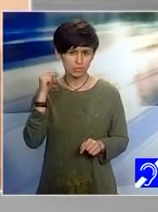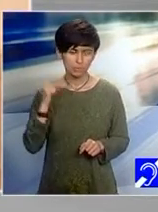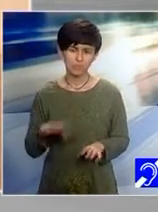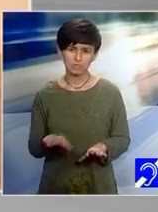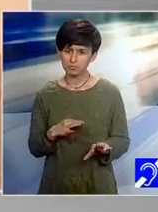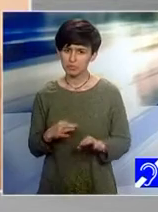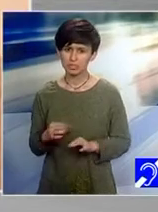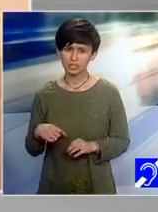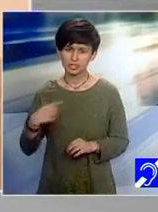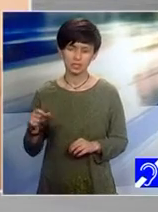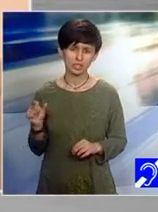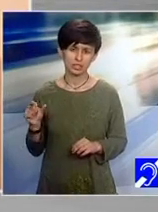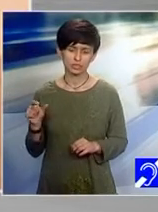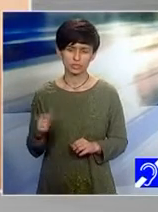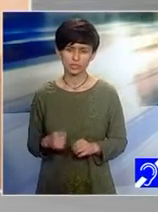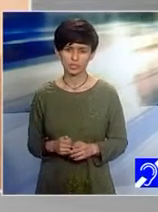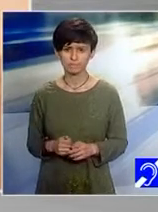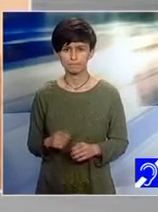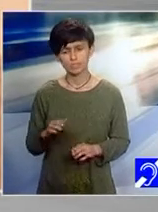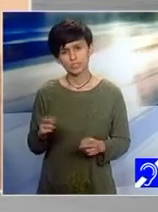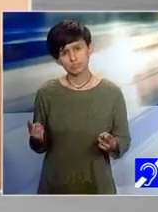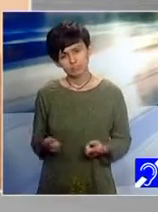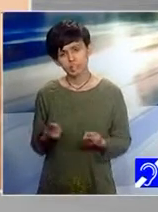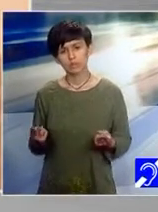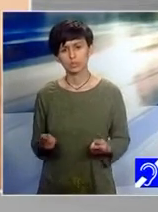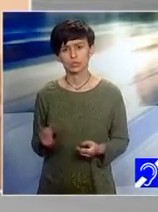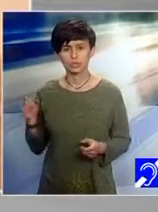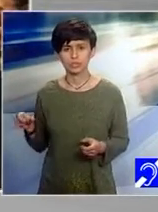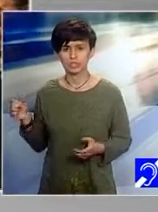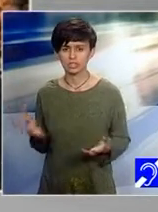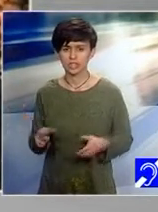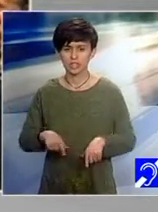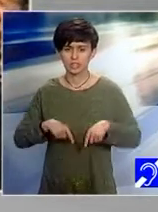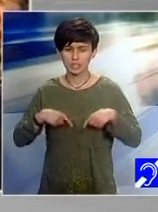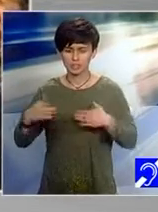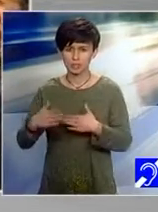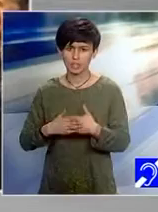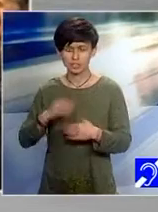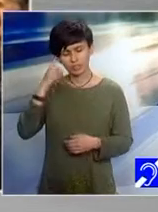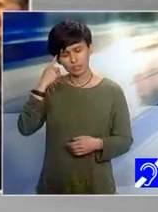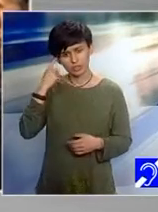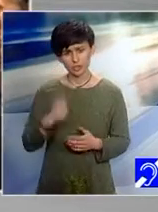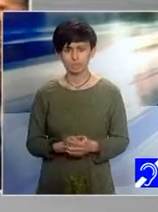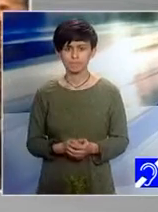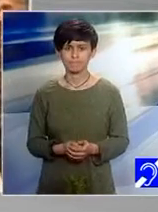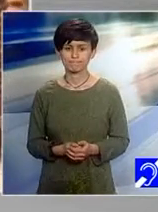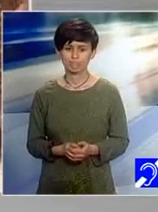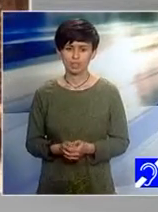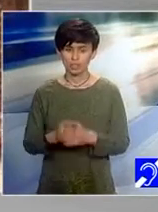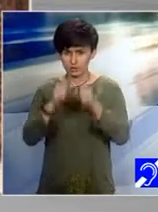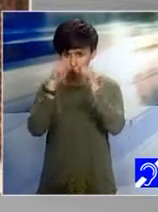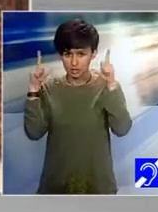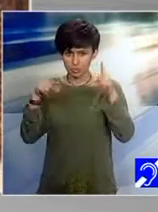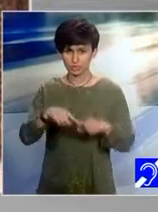și încetul cu încetul cei cu care trăim alături ne vor cunoaște. Iată, spre surpriza noastră a tuturor,